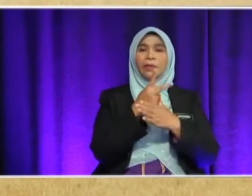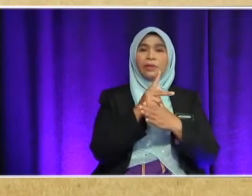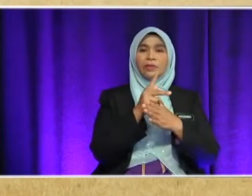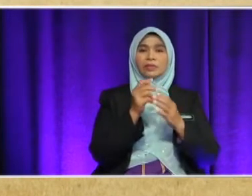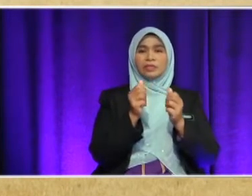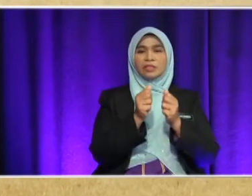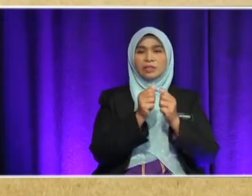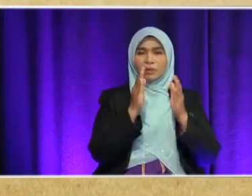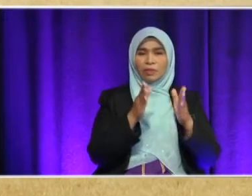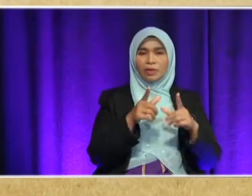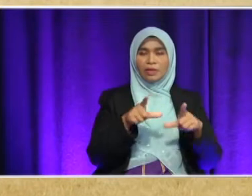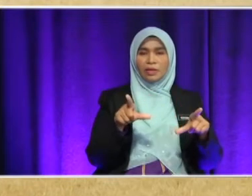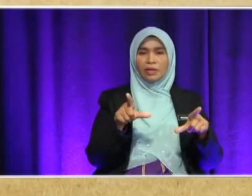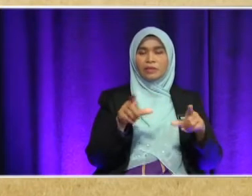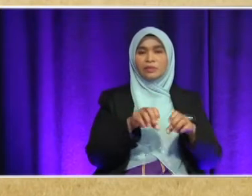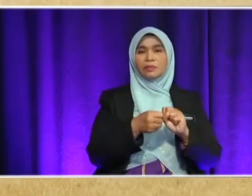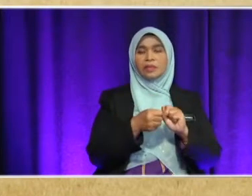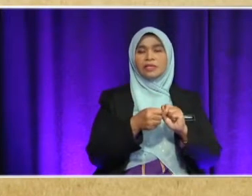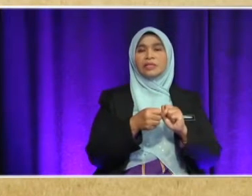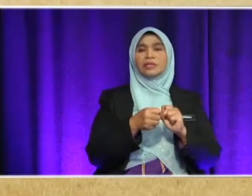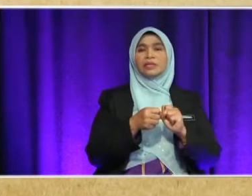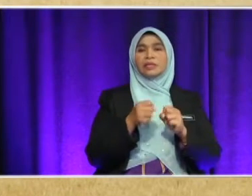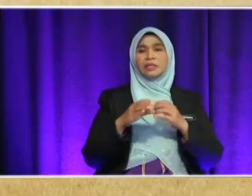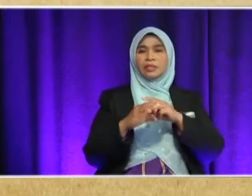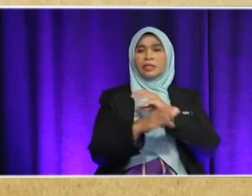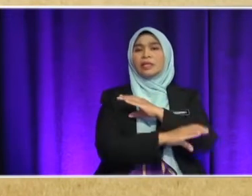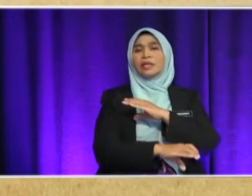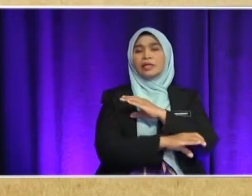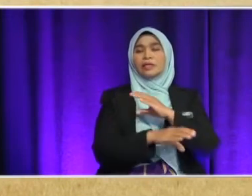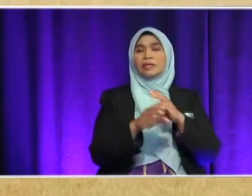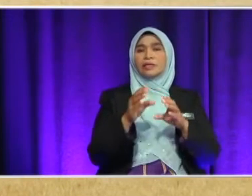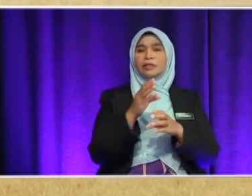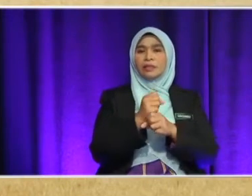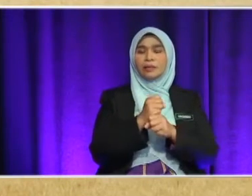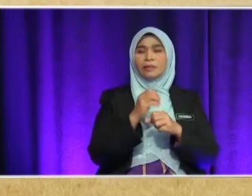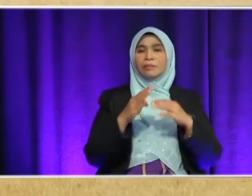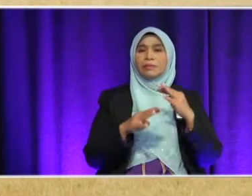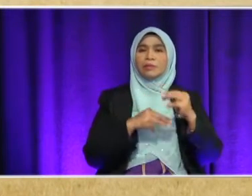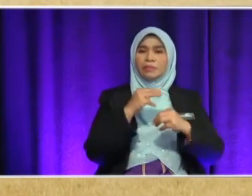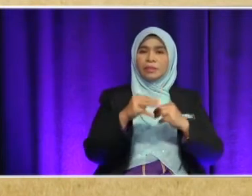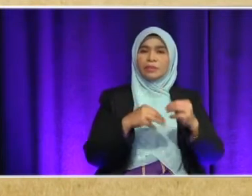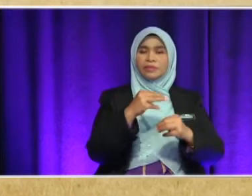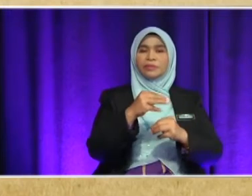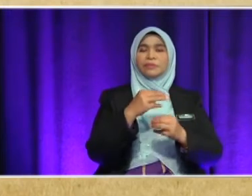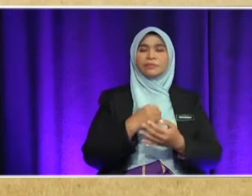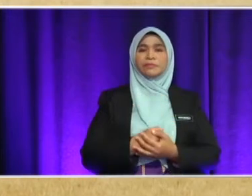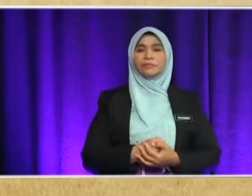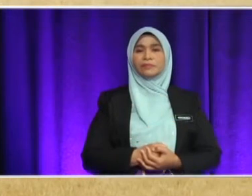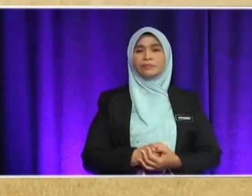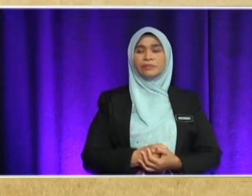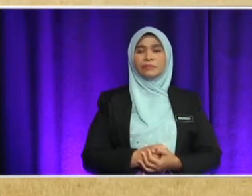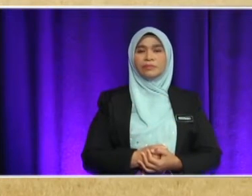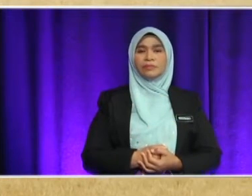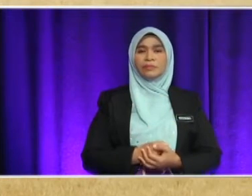dapat membangun oke maksudnya berfungsi ilmu dengan orang lain akan kita yang lain